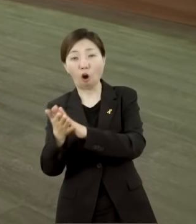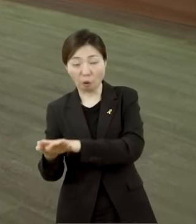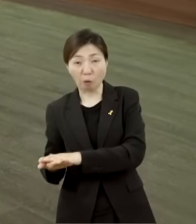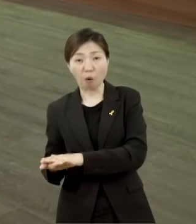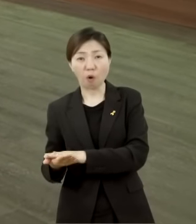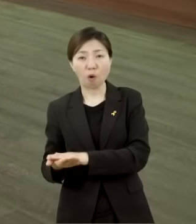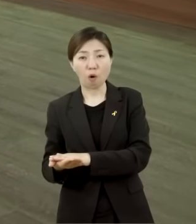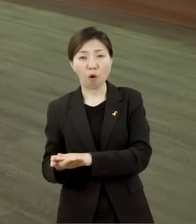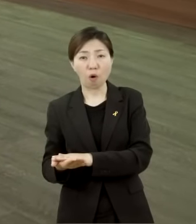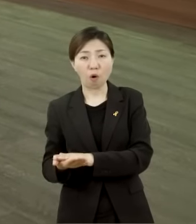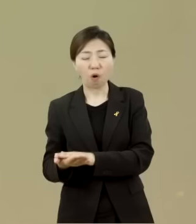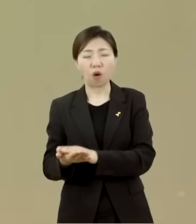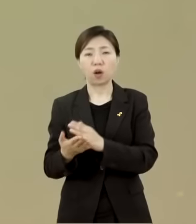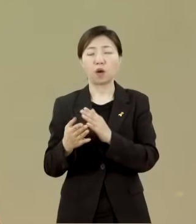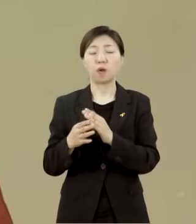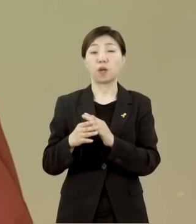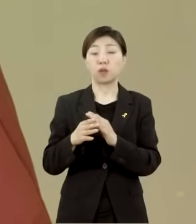꾸고